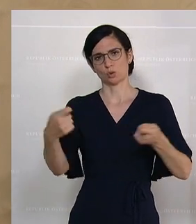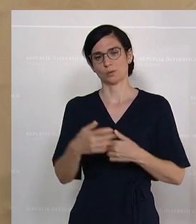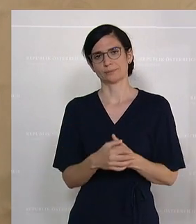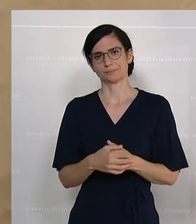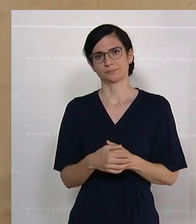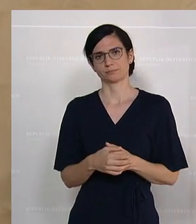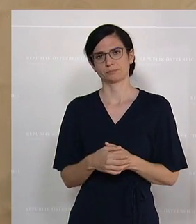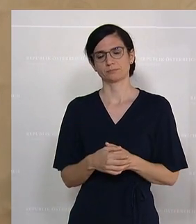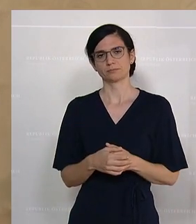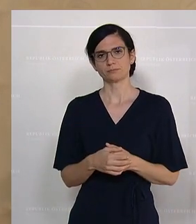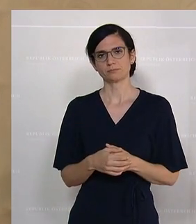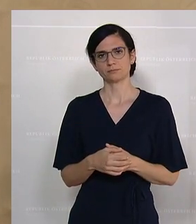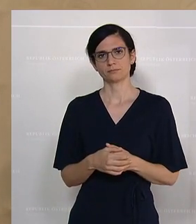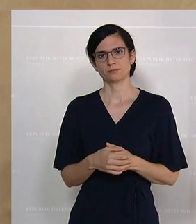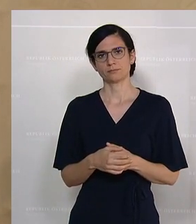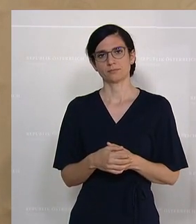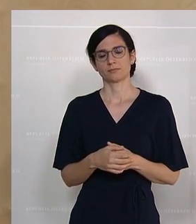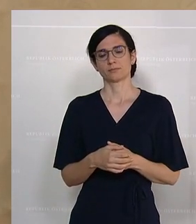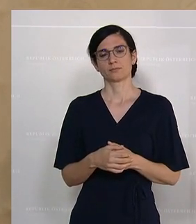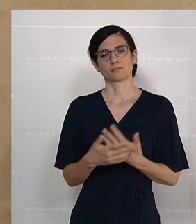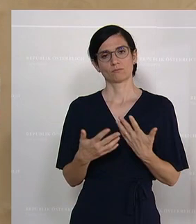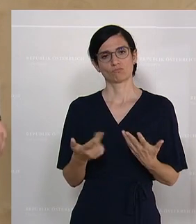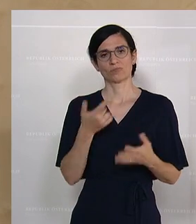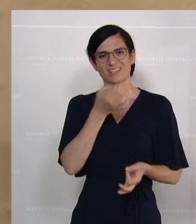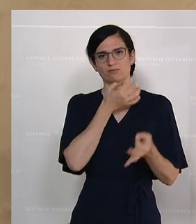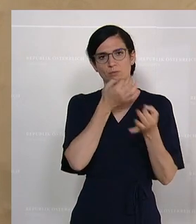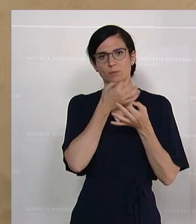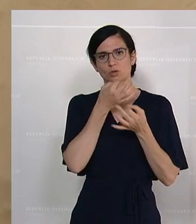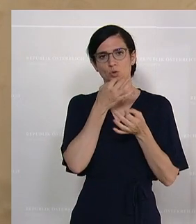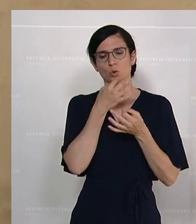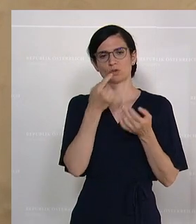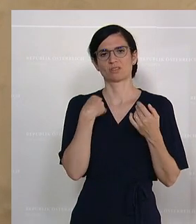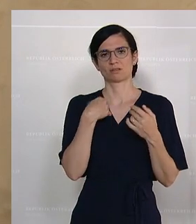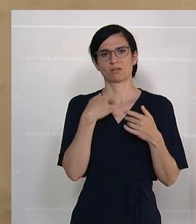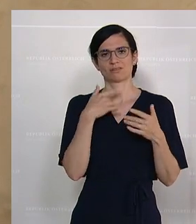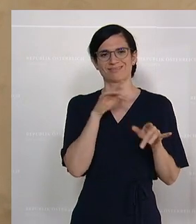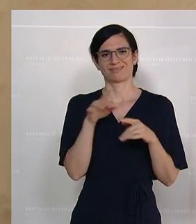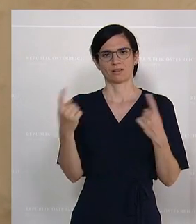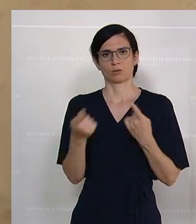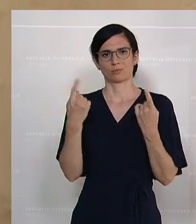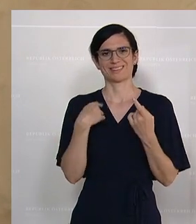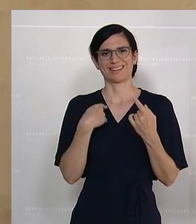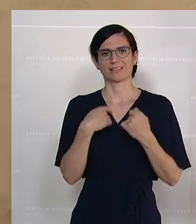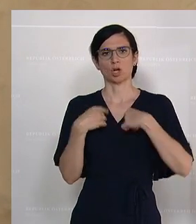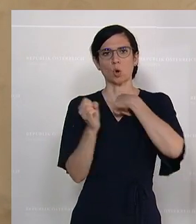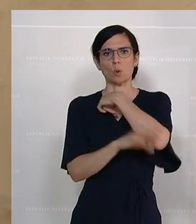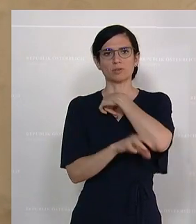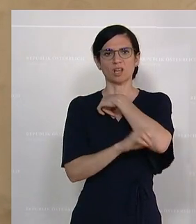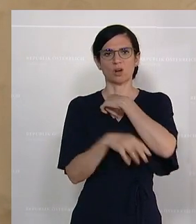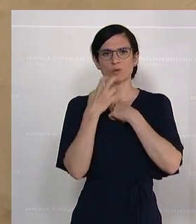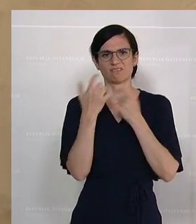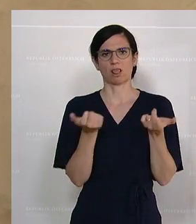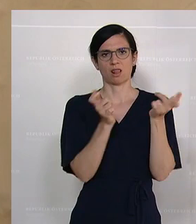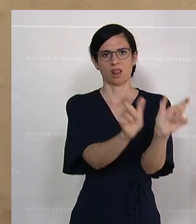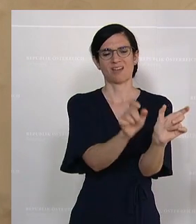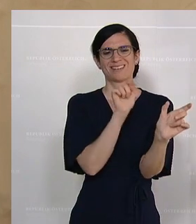gemacht haben also sie haben eine informationskampagne zur dosierung prävention das heißt dass er im prinzip geht